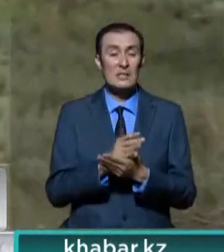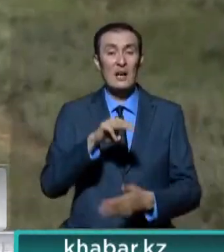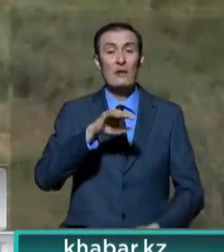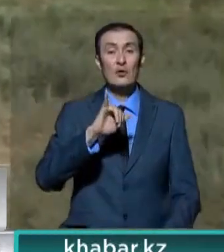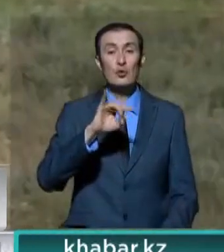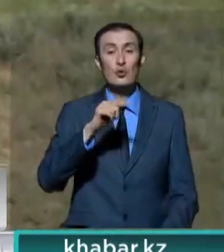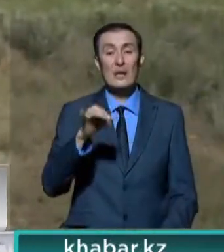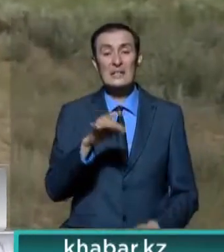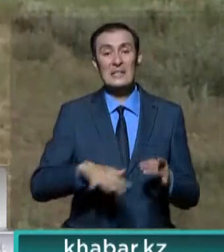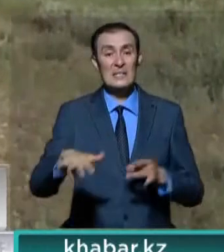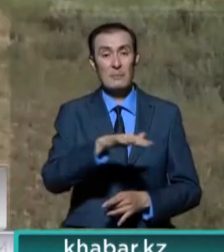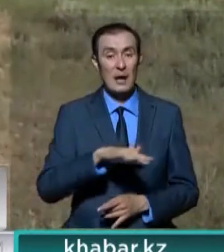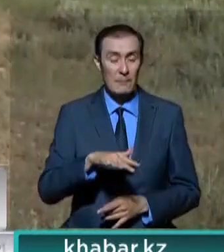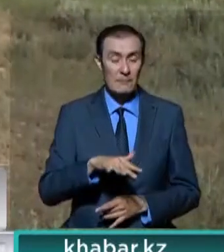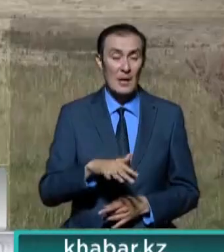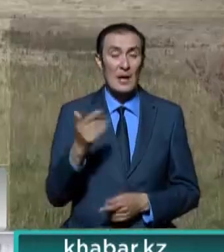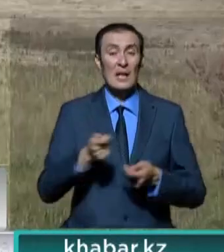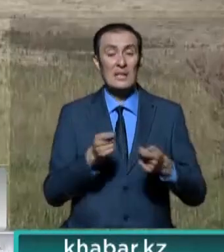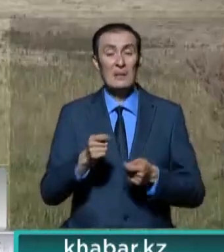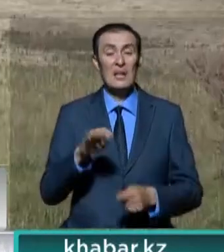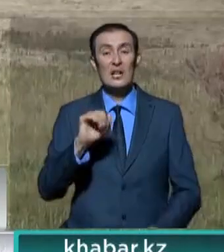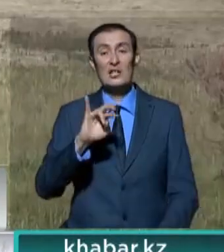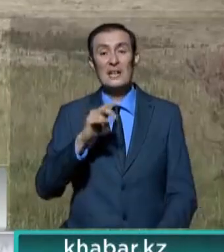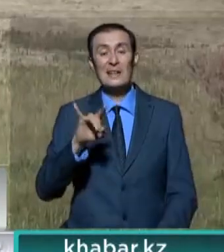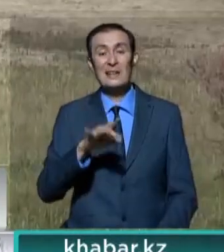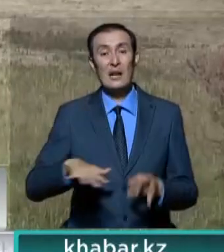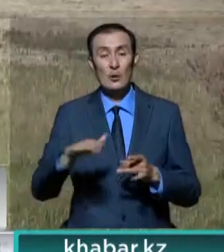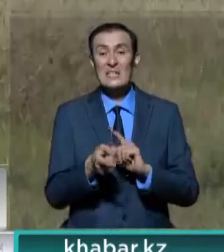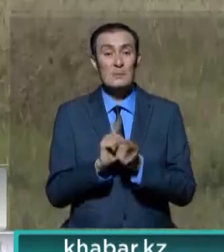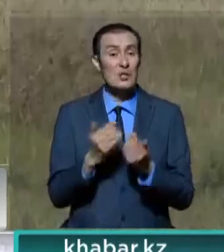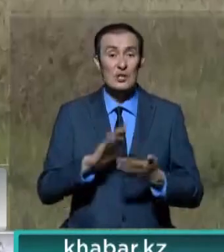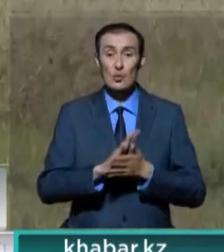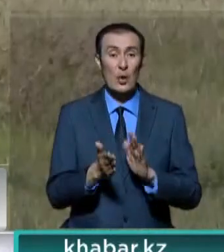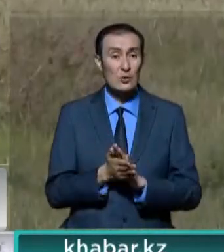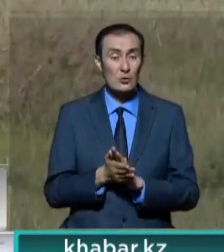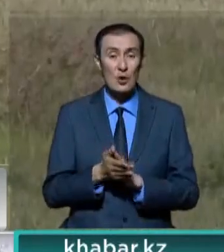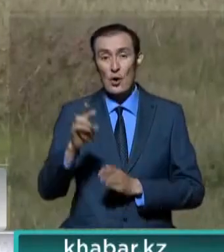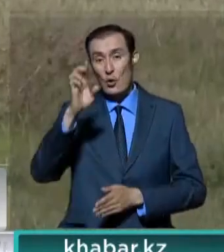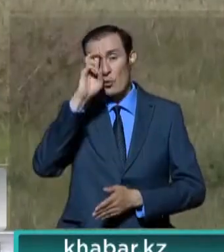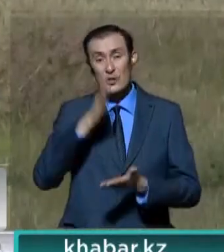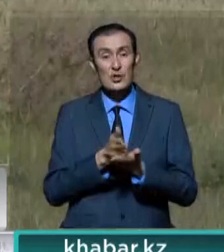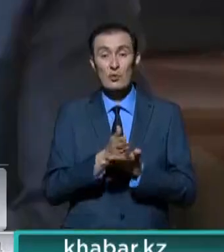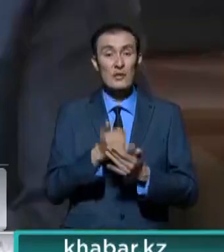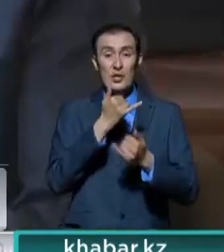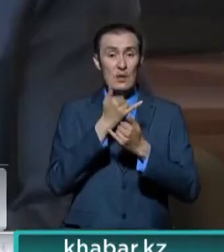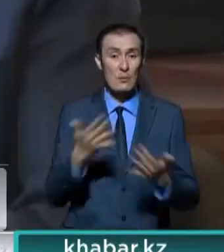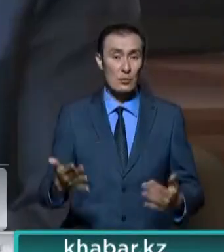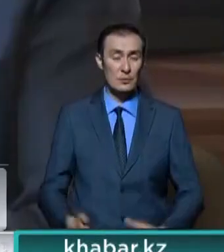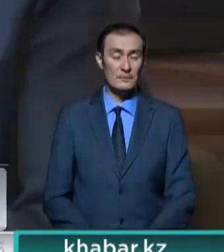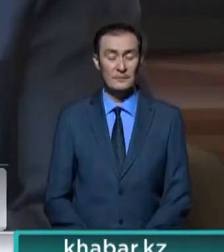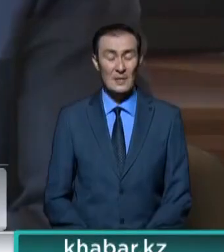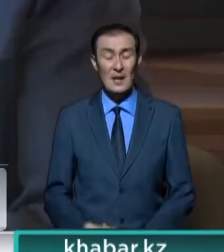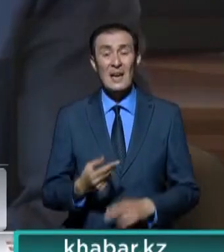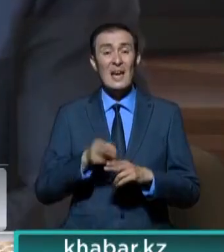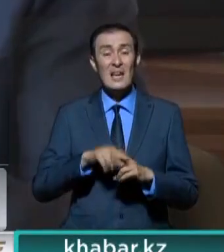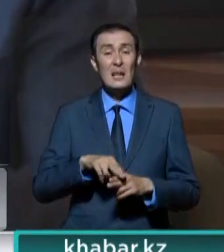природного резервата. Татырколь числится за акиматом Джангильдинского района. Изменить ситуацию на озерах чиновники не в силах.